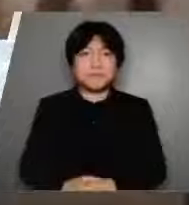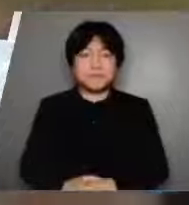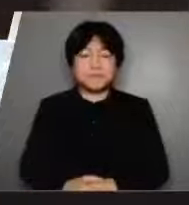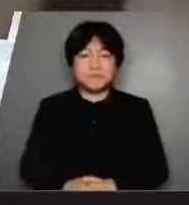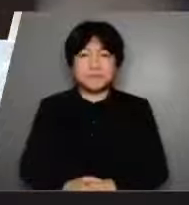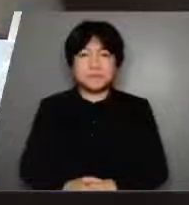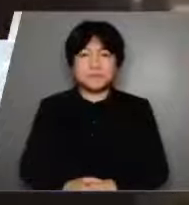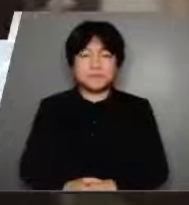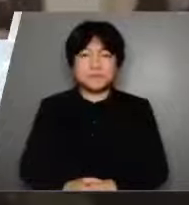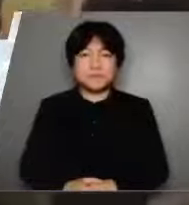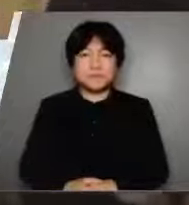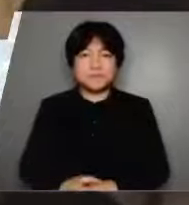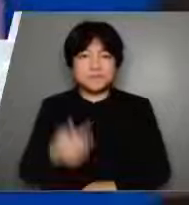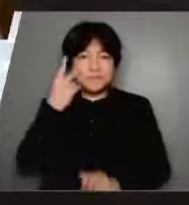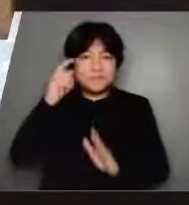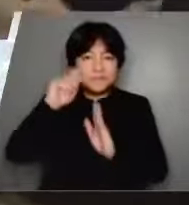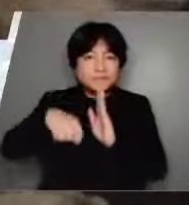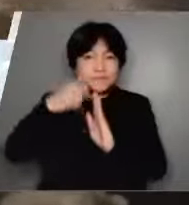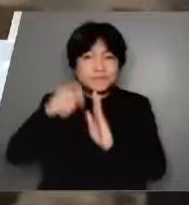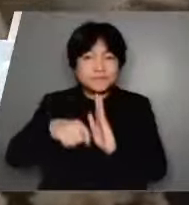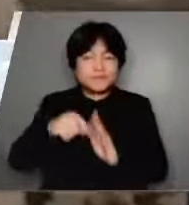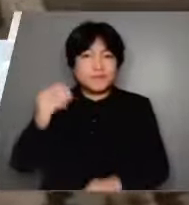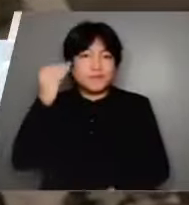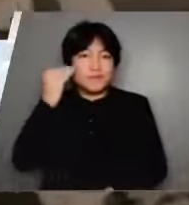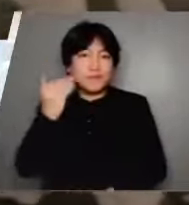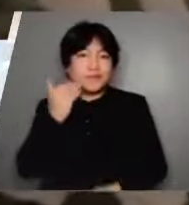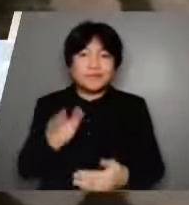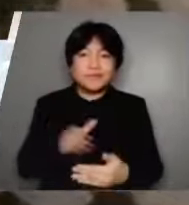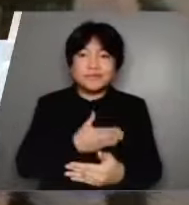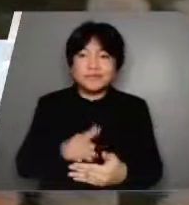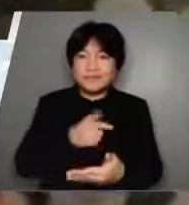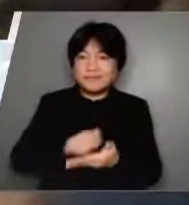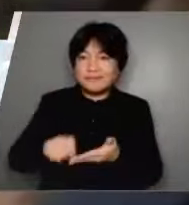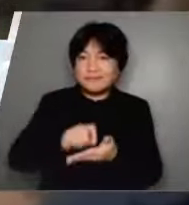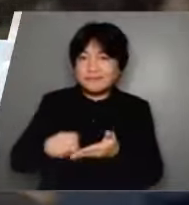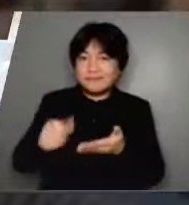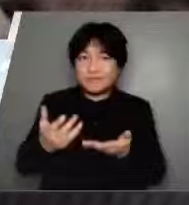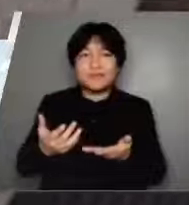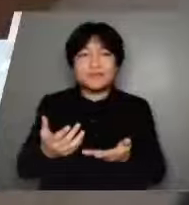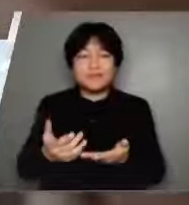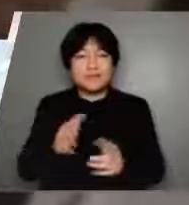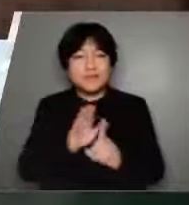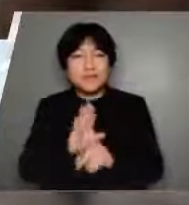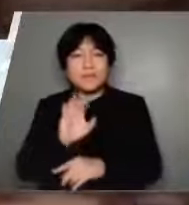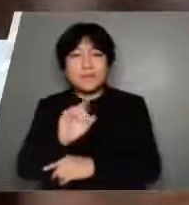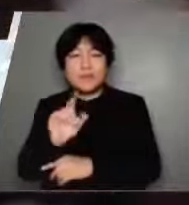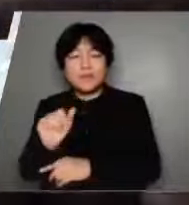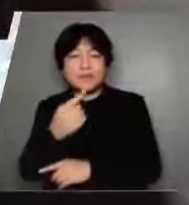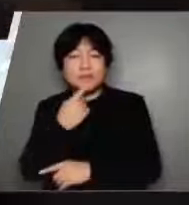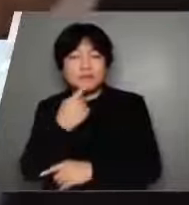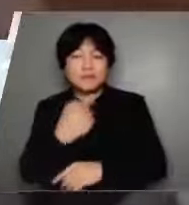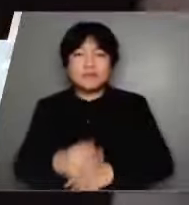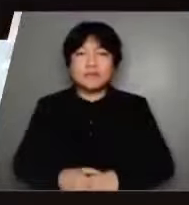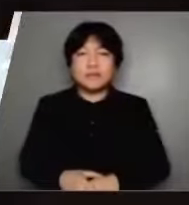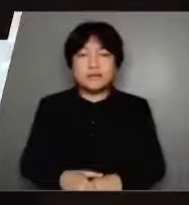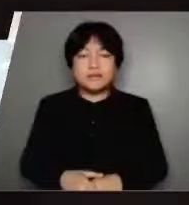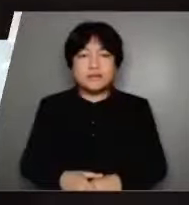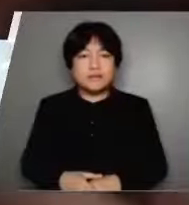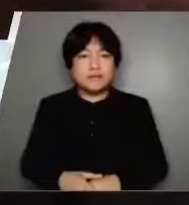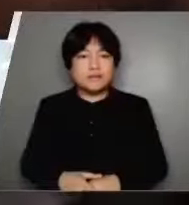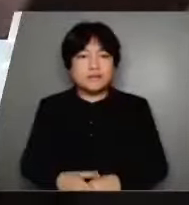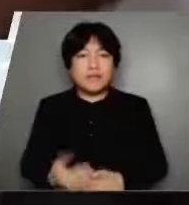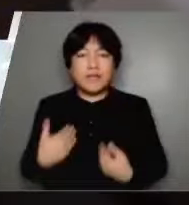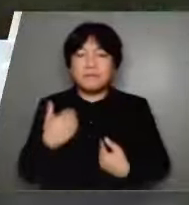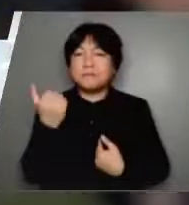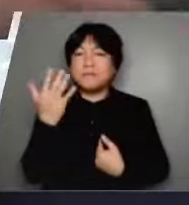Sa video ng South Korean singer-songwriter na si Bada, makikita na present ang 15 members